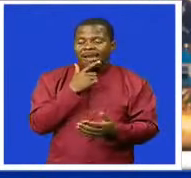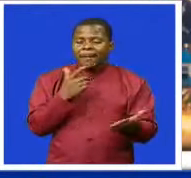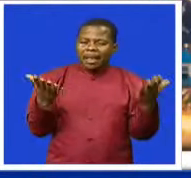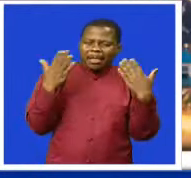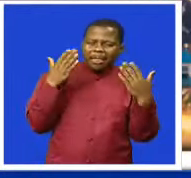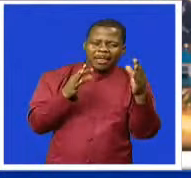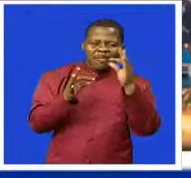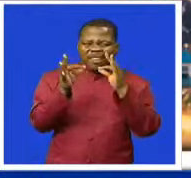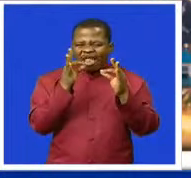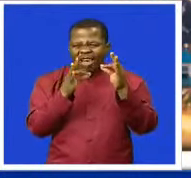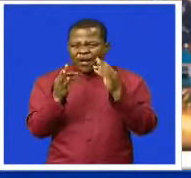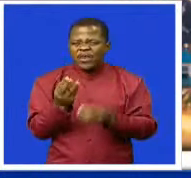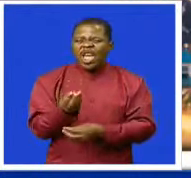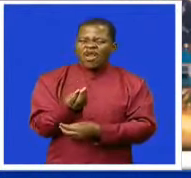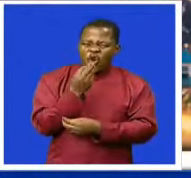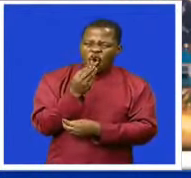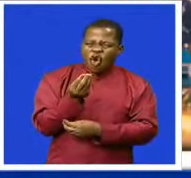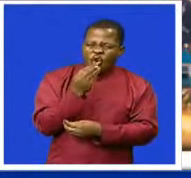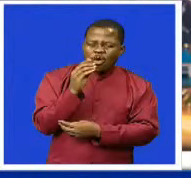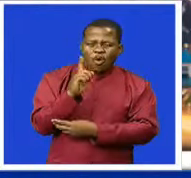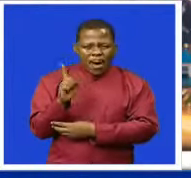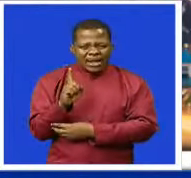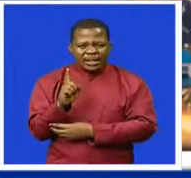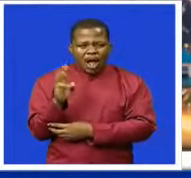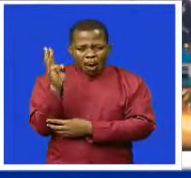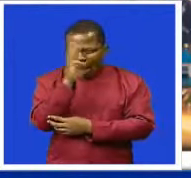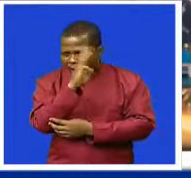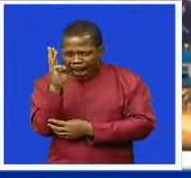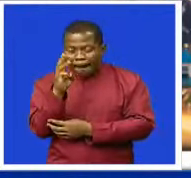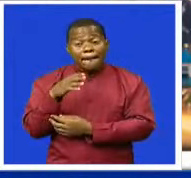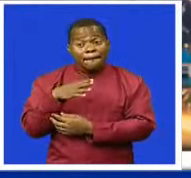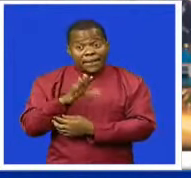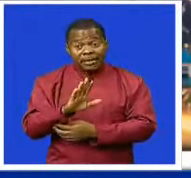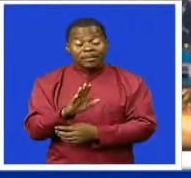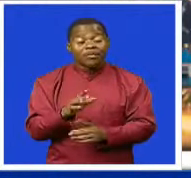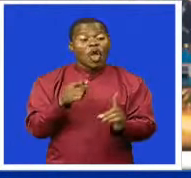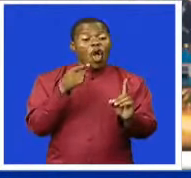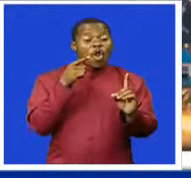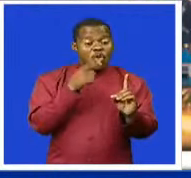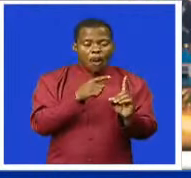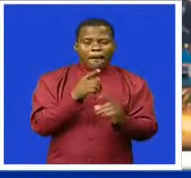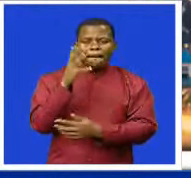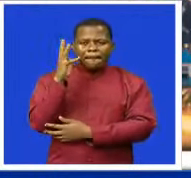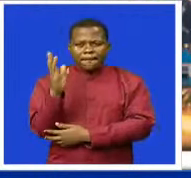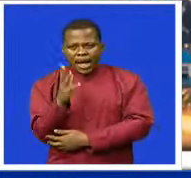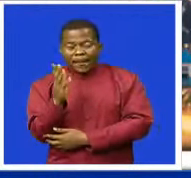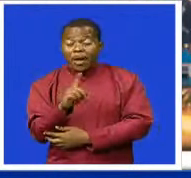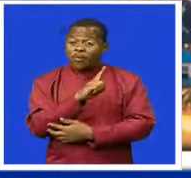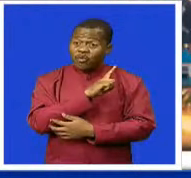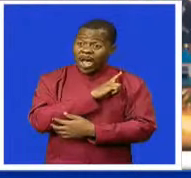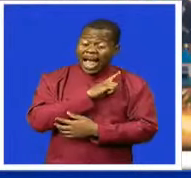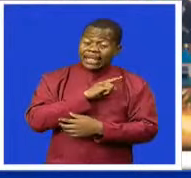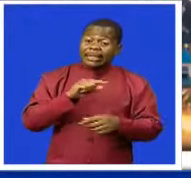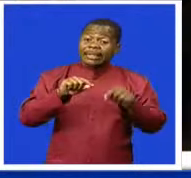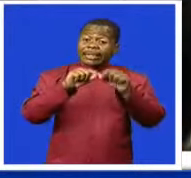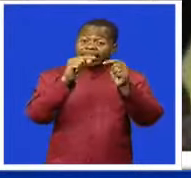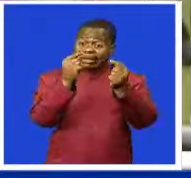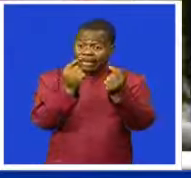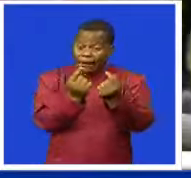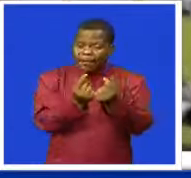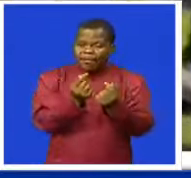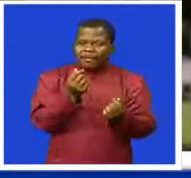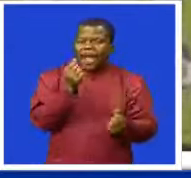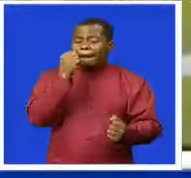kungesikhathi lelicembu libambe umcimbi lowadiwa ngokuthi izithande Athletic Club Bootcamp eManzini Club.